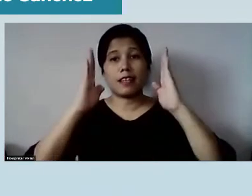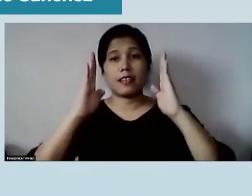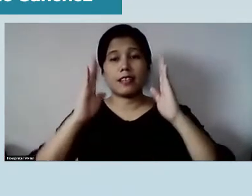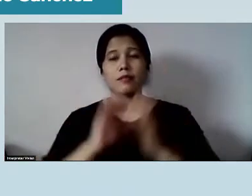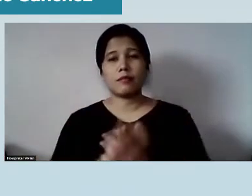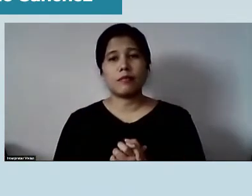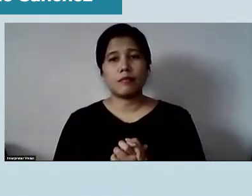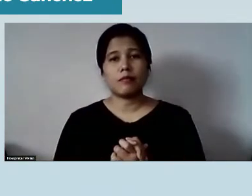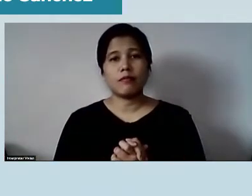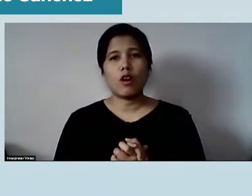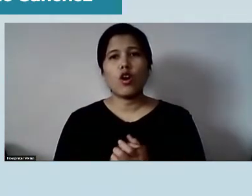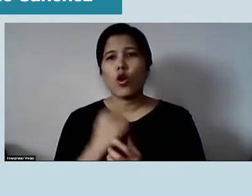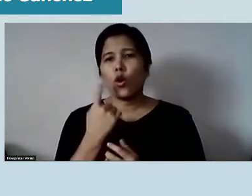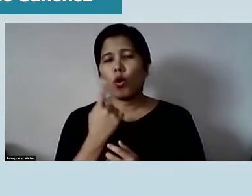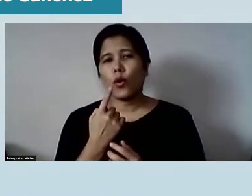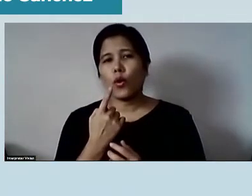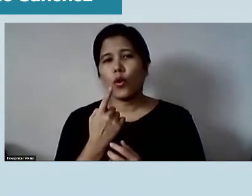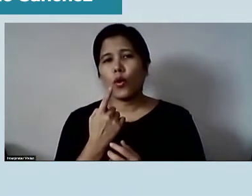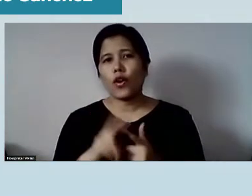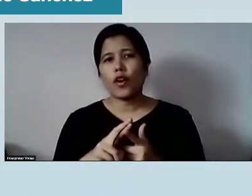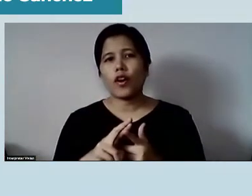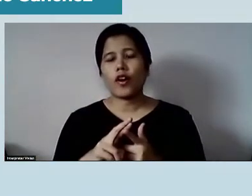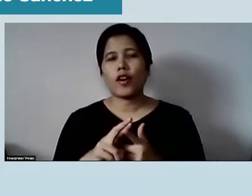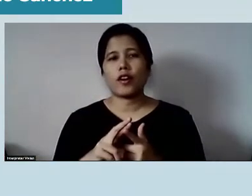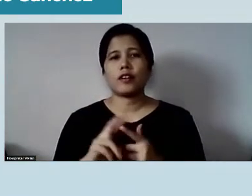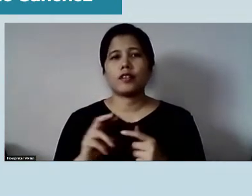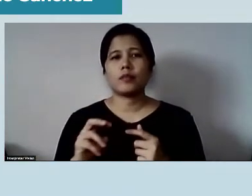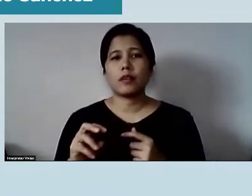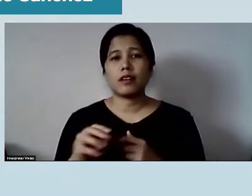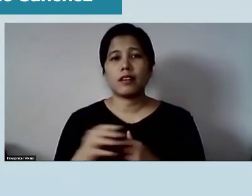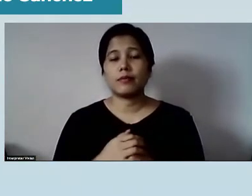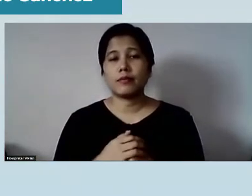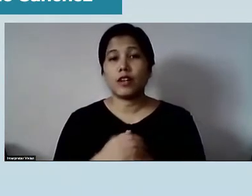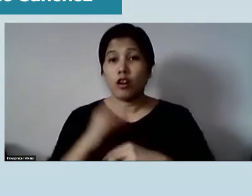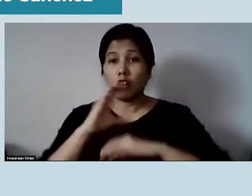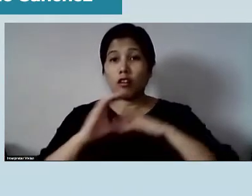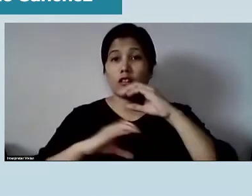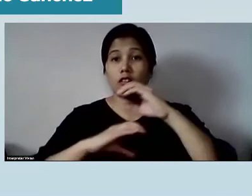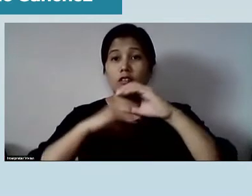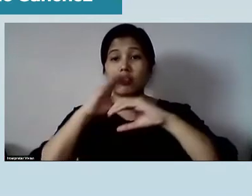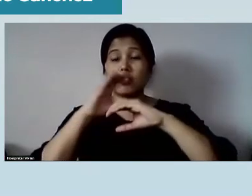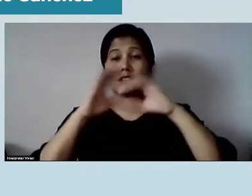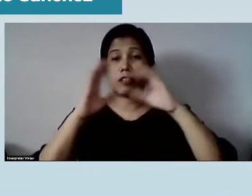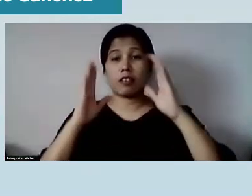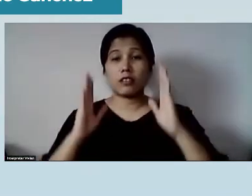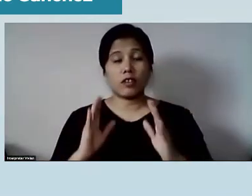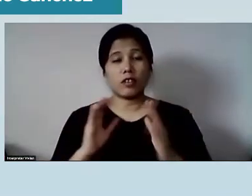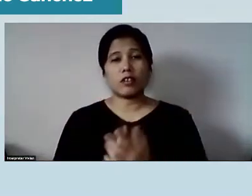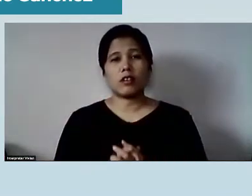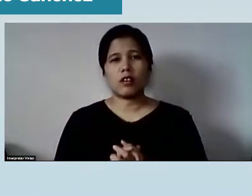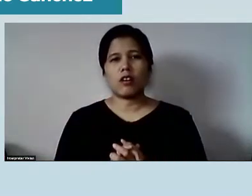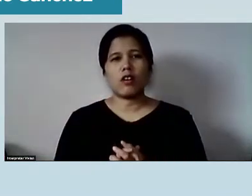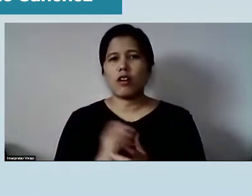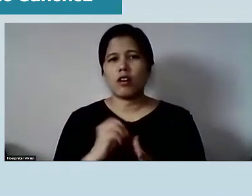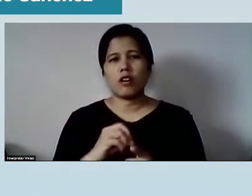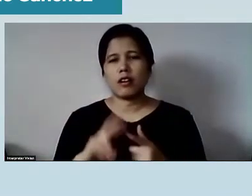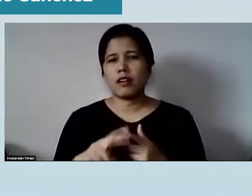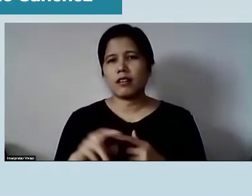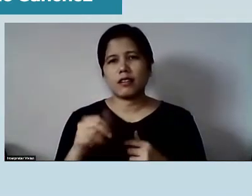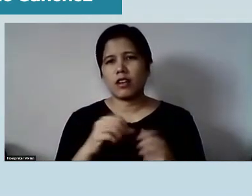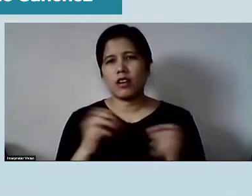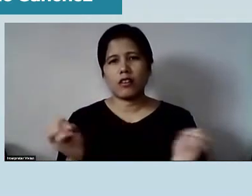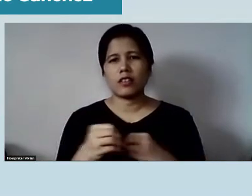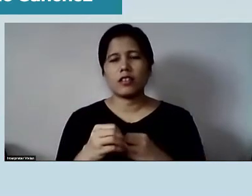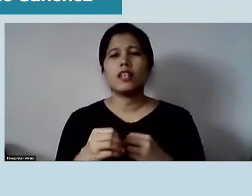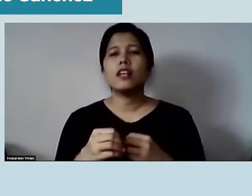O yung mga contractor, no? Yung president ng construction company or any official thereof, no? So sila